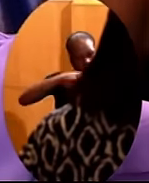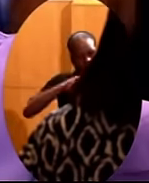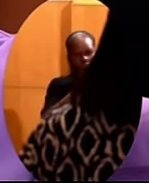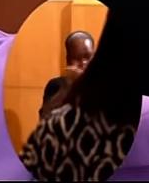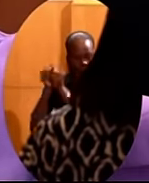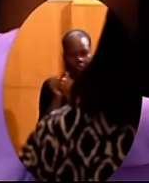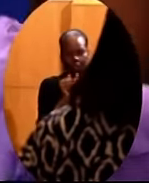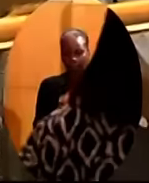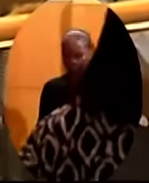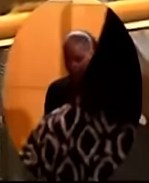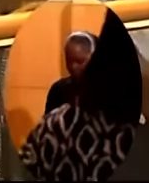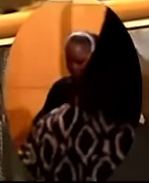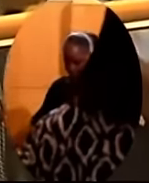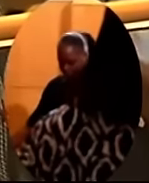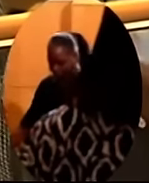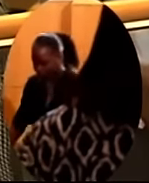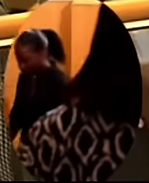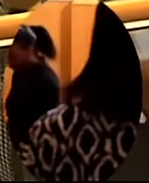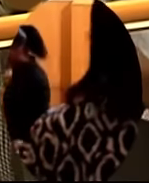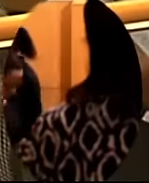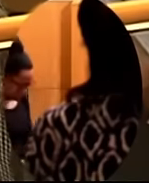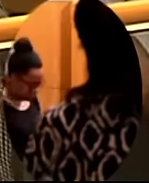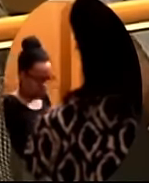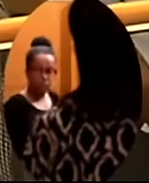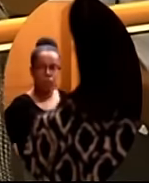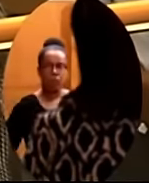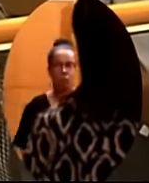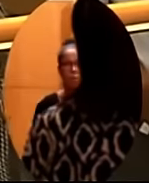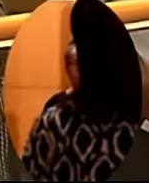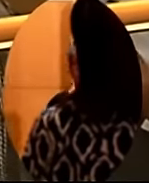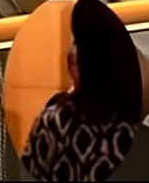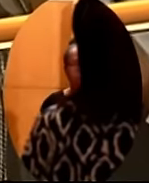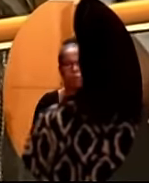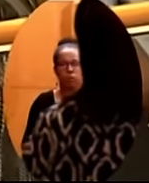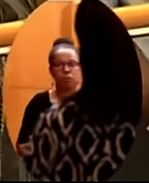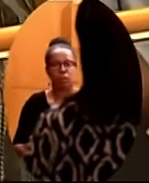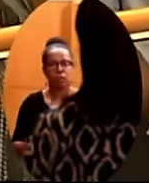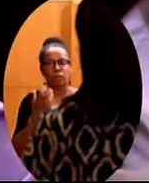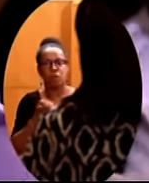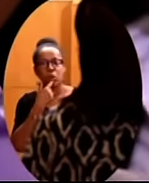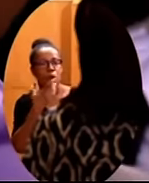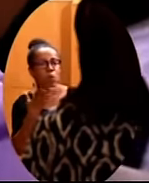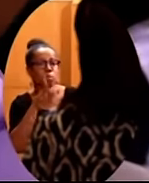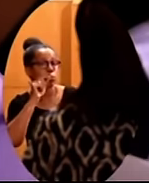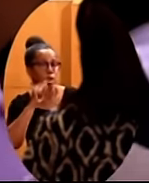vous est-ce que vous voulez de plus pour les P